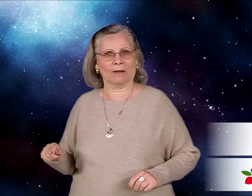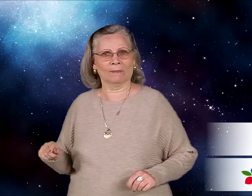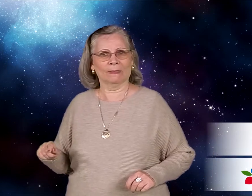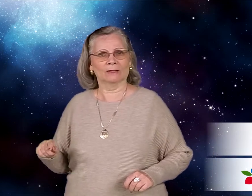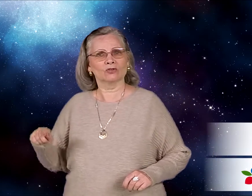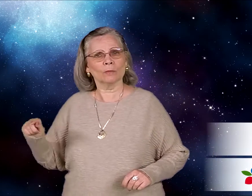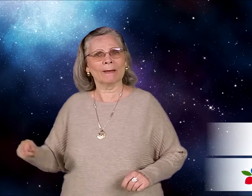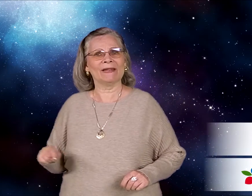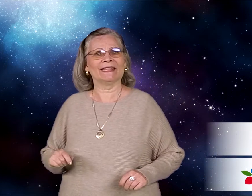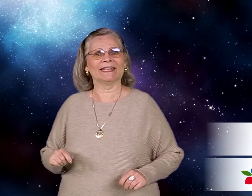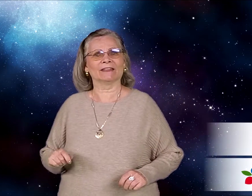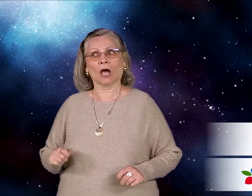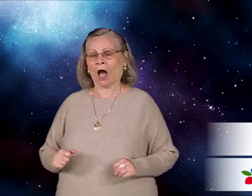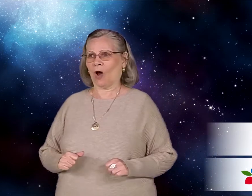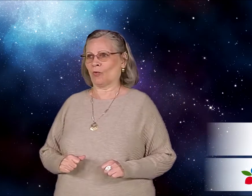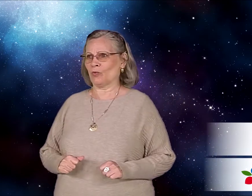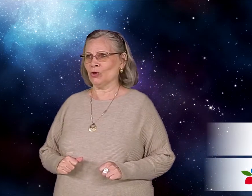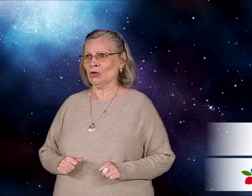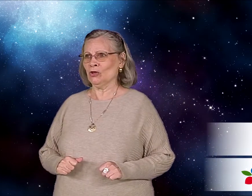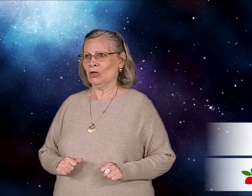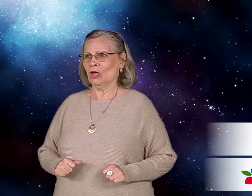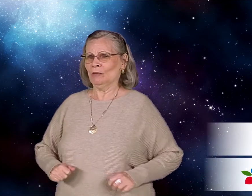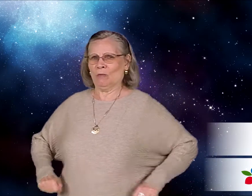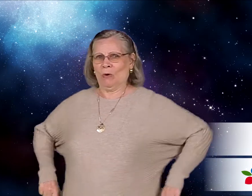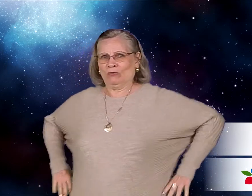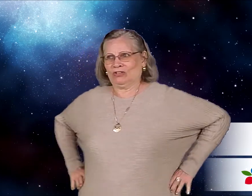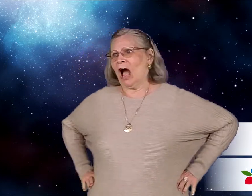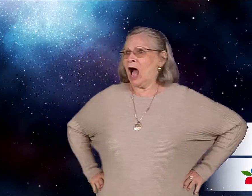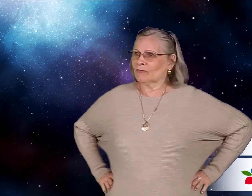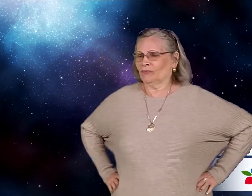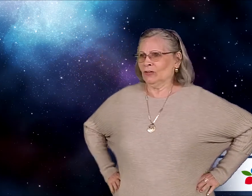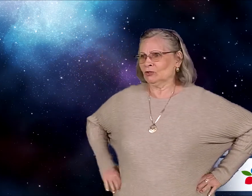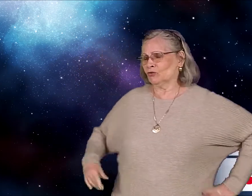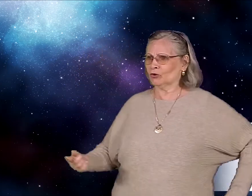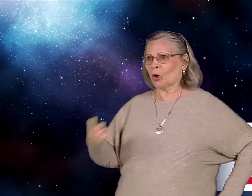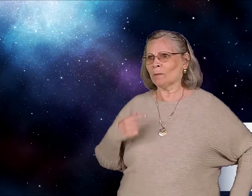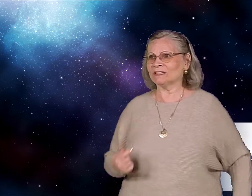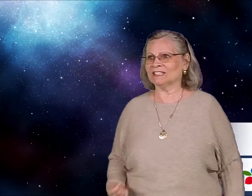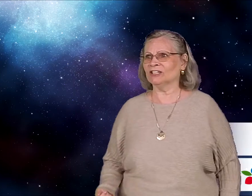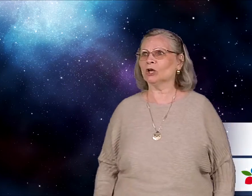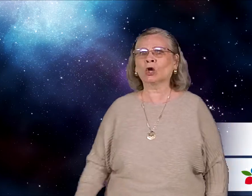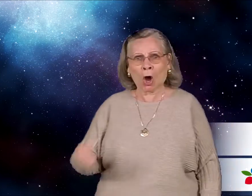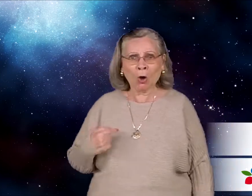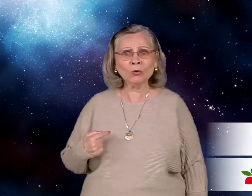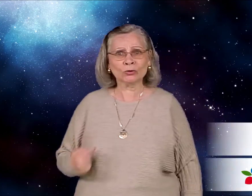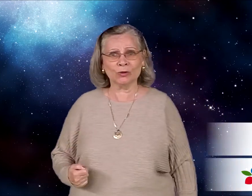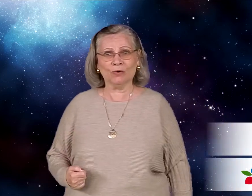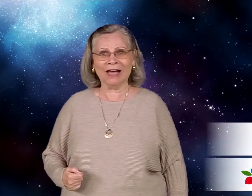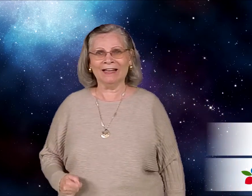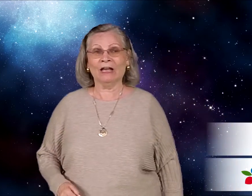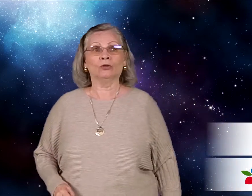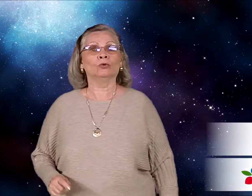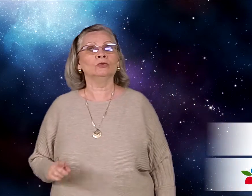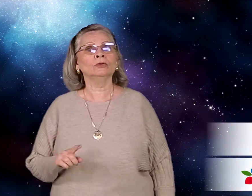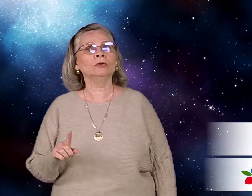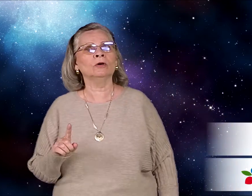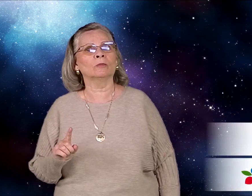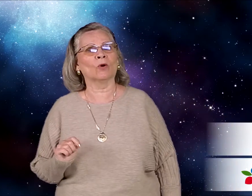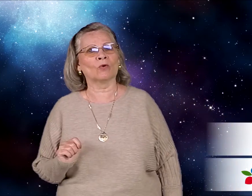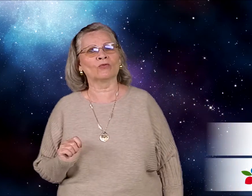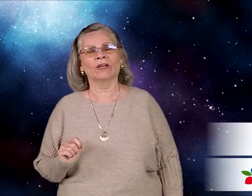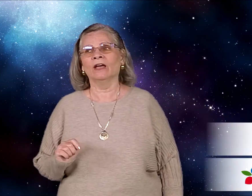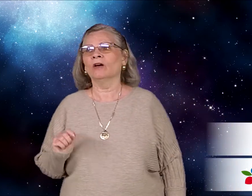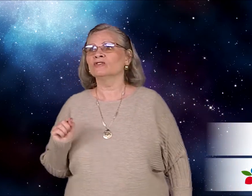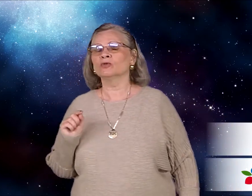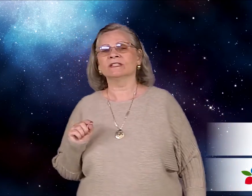moi, sur ma planète. Ah oui? Mauve dit, enfin, tu veux compétitionner contre moi? Non, non,